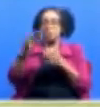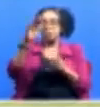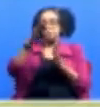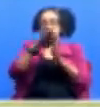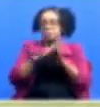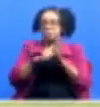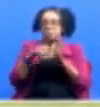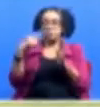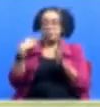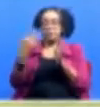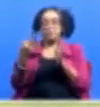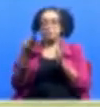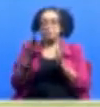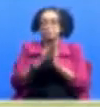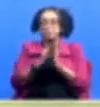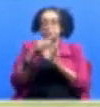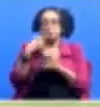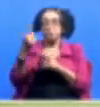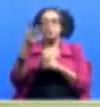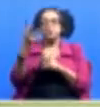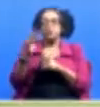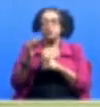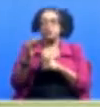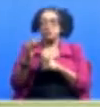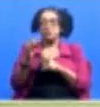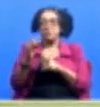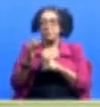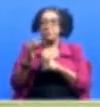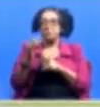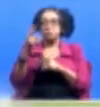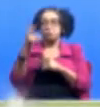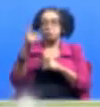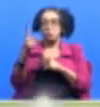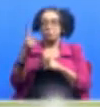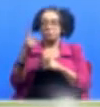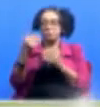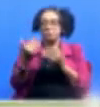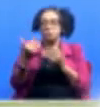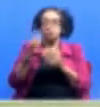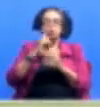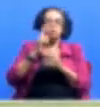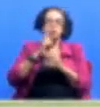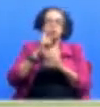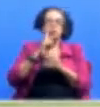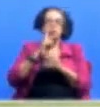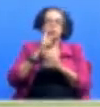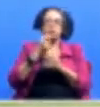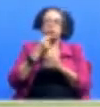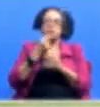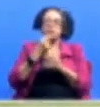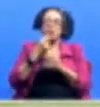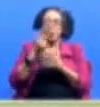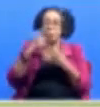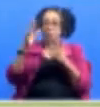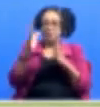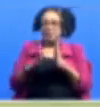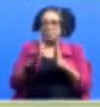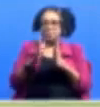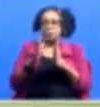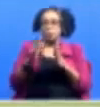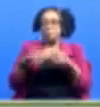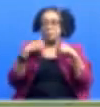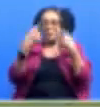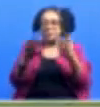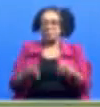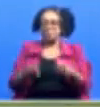ya tatu na alama 140. Wanagofu 21 wameingia raundi ya kesho Jumanne. Mshindi wa sika Jumatano atatuzwa kombe na